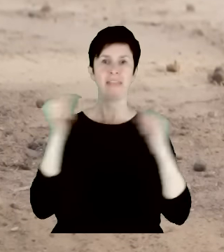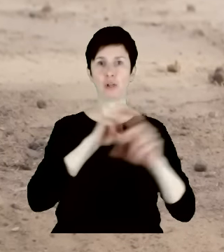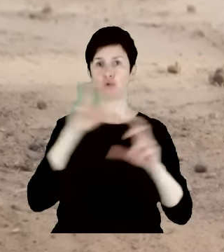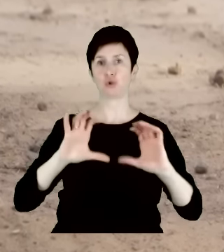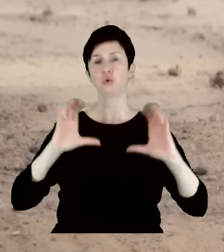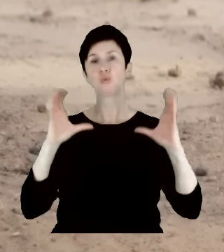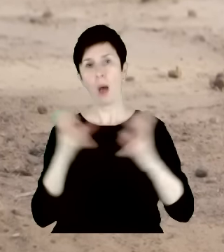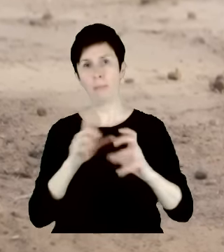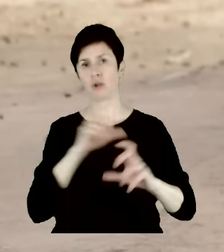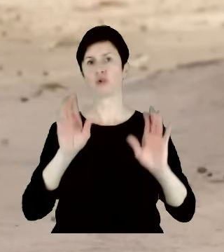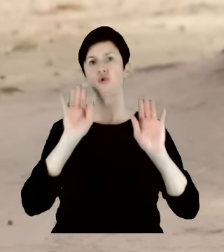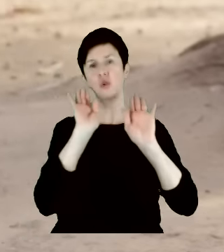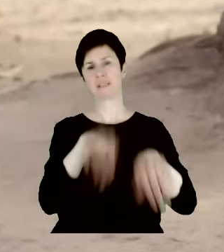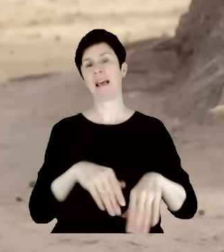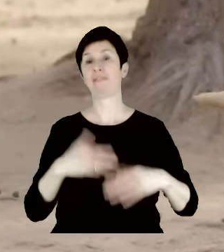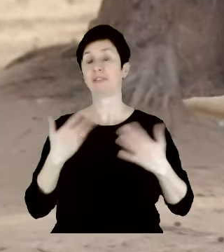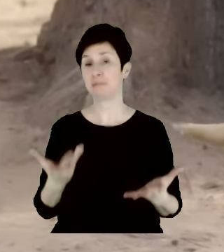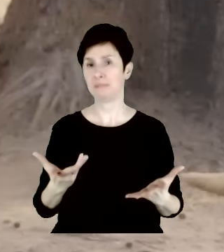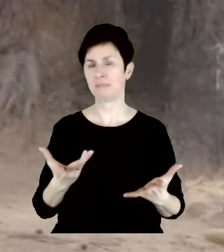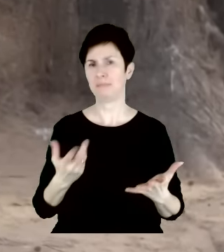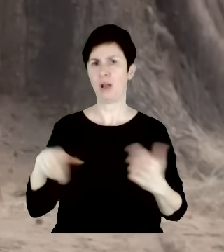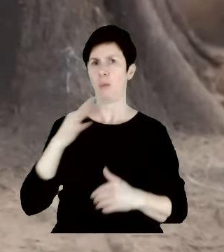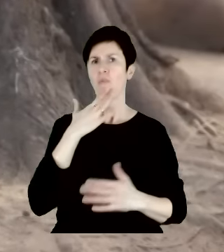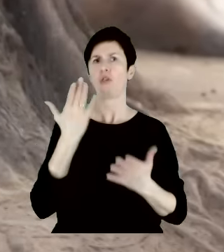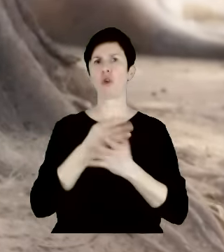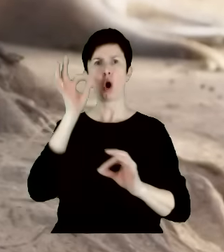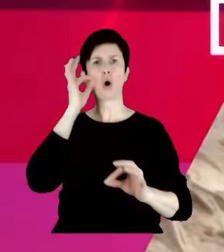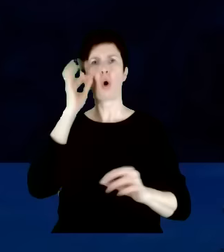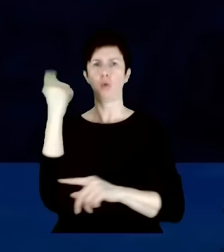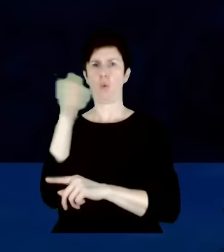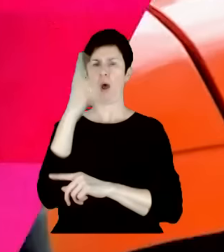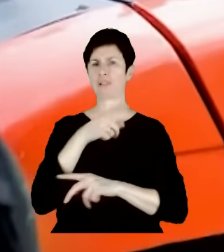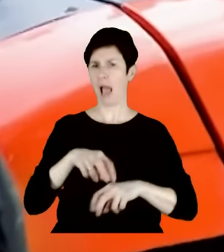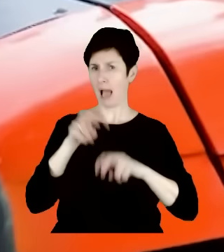czy pozwolić im żyć na swój sposób. A mówią, że tylko koty chadzają własnymi ścieżkami.